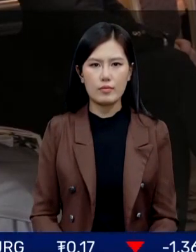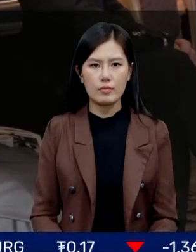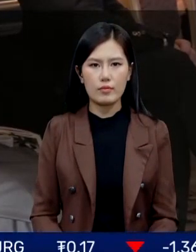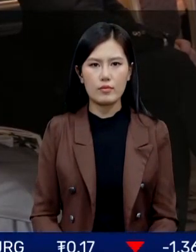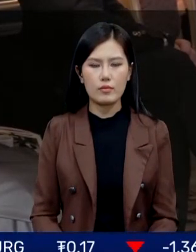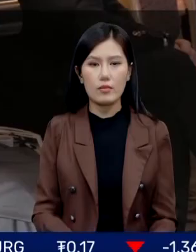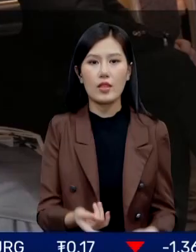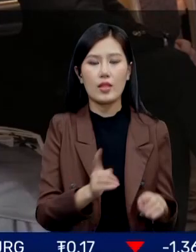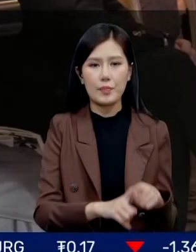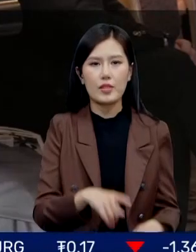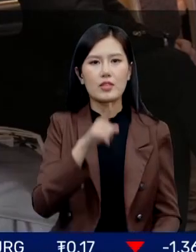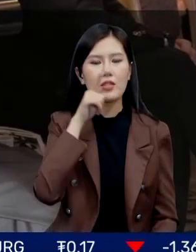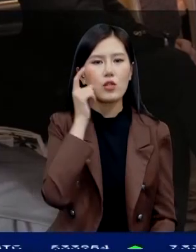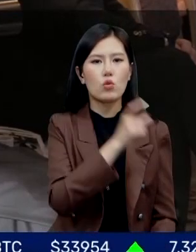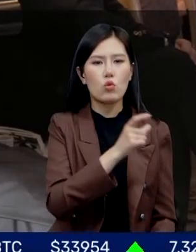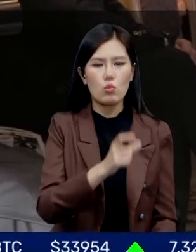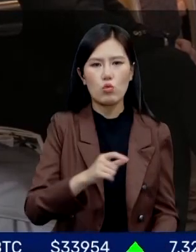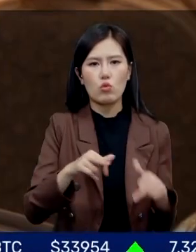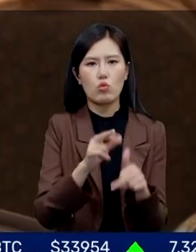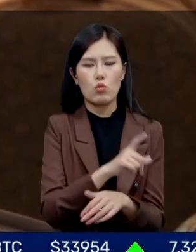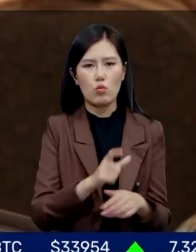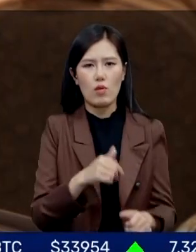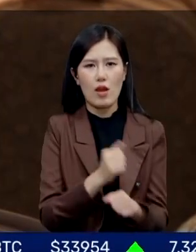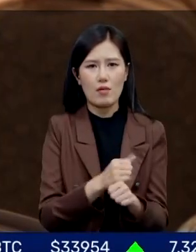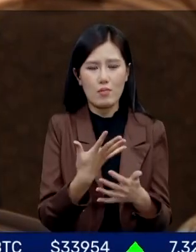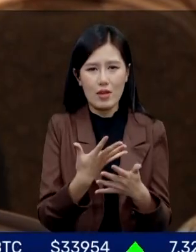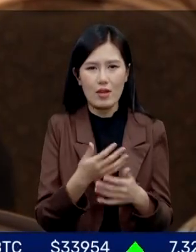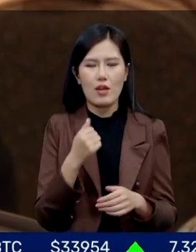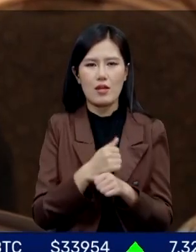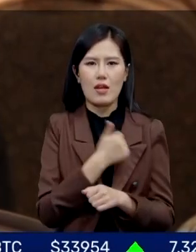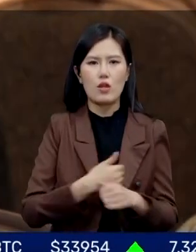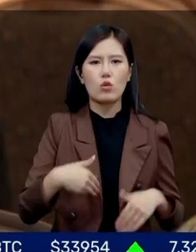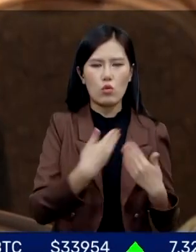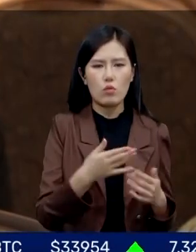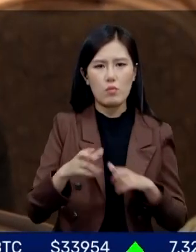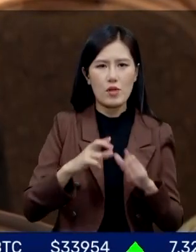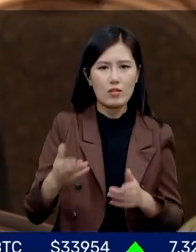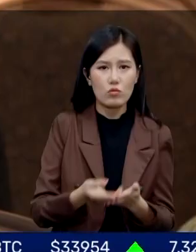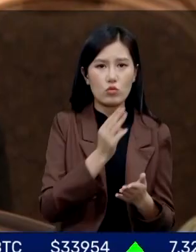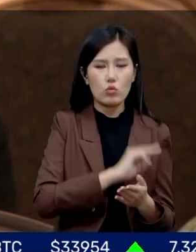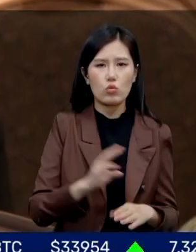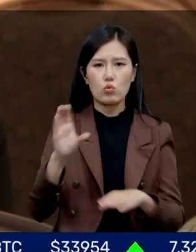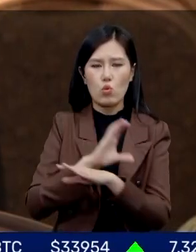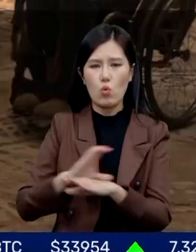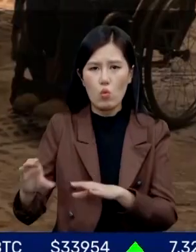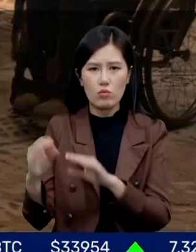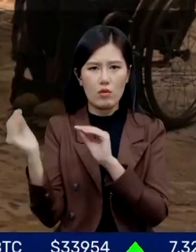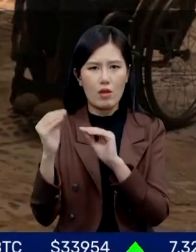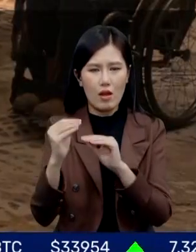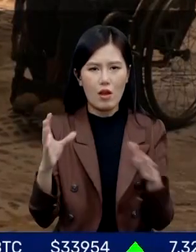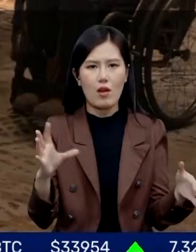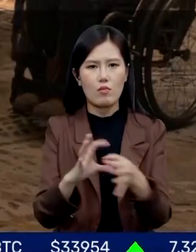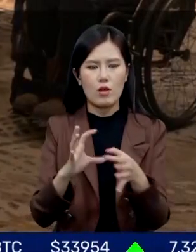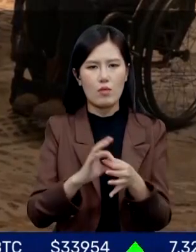За түүнчлэн залуучууд болоод хөгжлийн бэрхшээлтэй иргэдийн хөдөлмөр эрхлэлт бизнесийг дэмжих хүрээнд сургалт зохион байгуулж холбон зочилжээ. За ингэснээр тэдэнд ямар